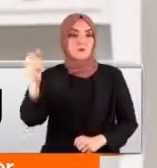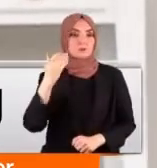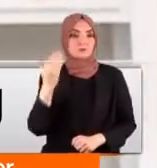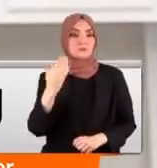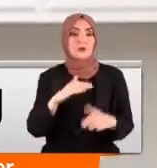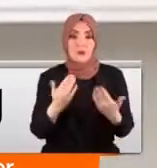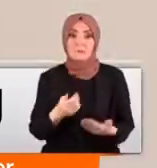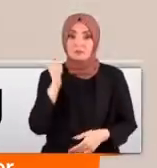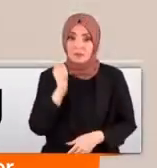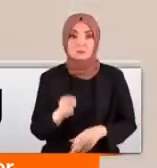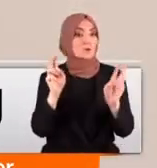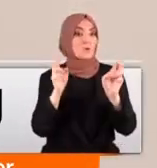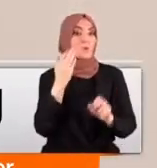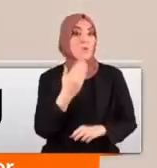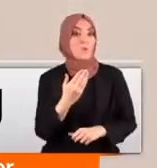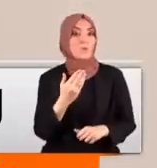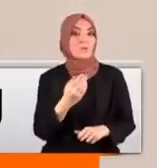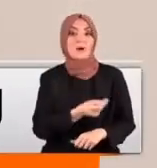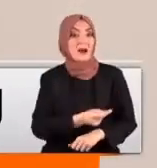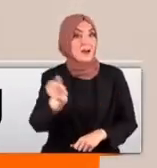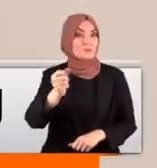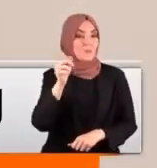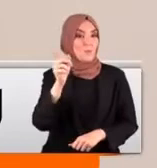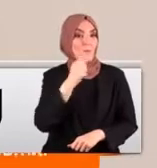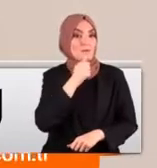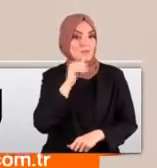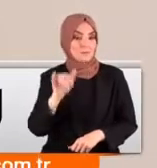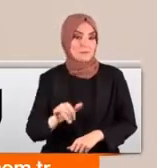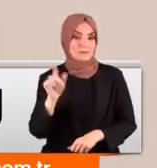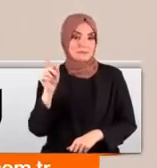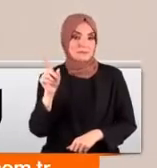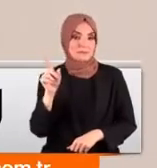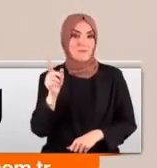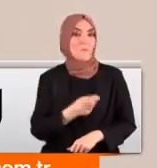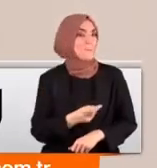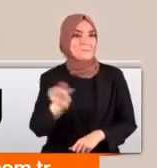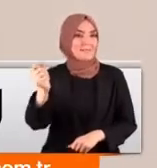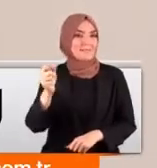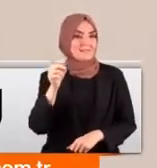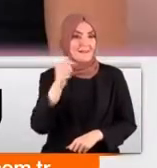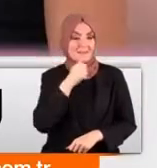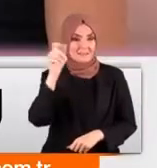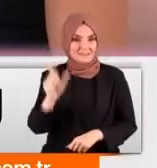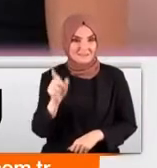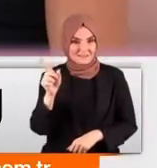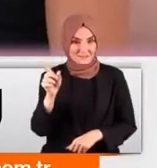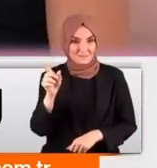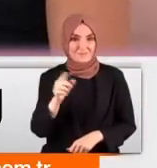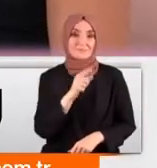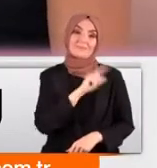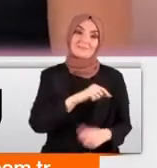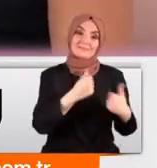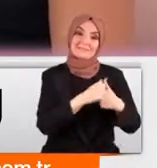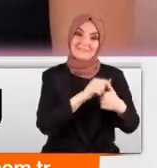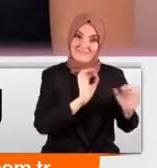kişiyle alakalı. İşte o kişi aslında çiftin dolandırmayı planladıkları adamın ta kendisi. Evli kadın iddia o ki